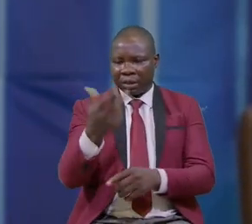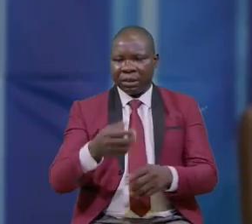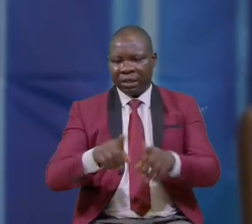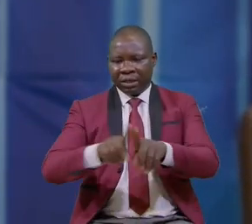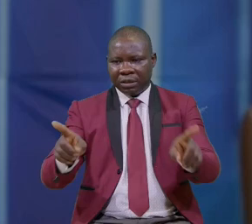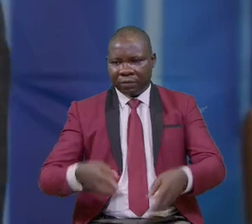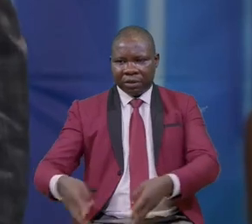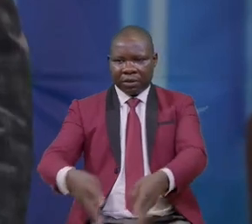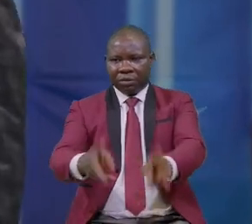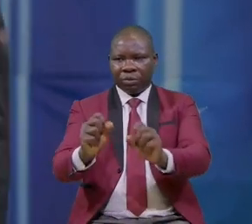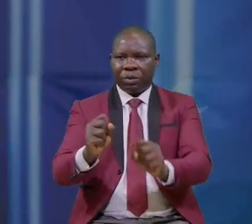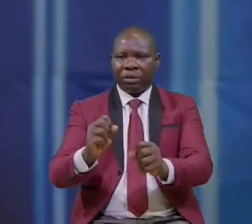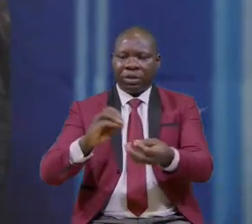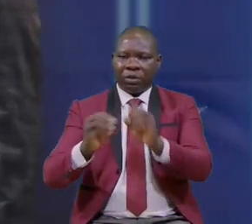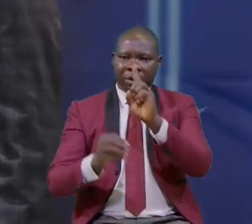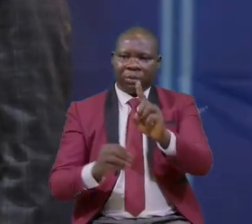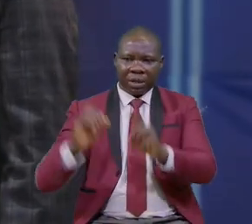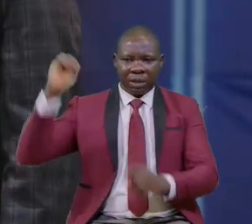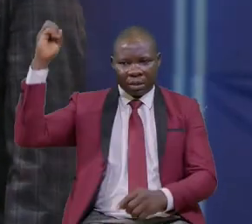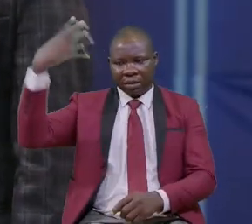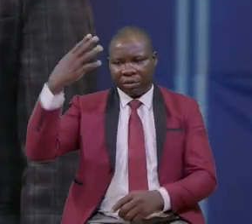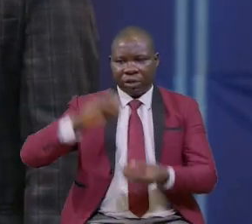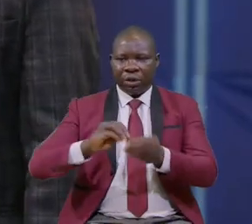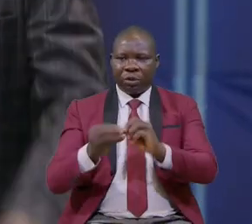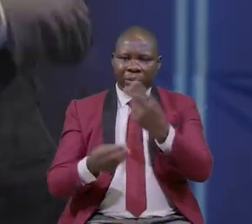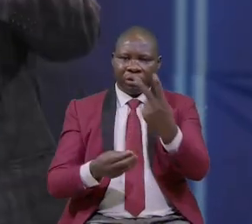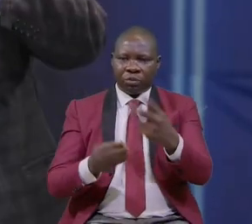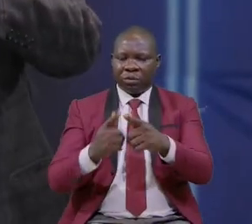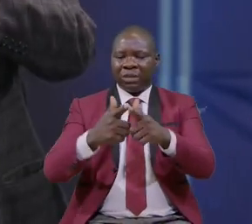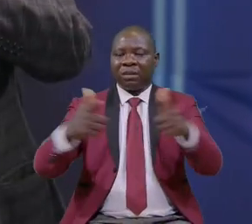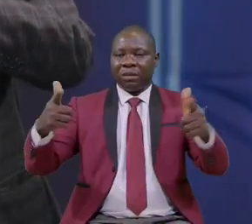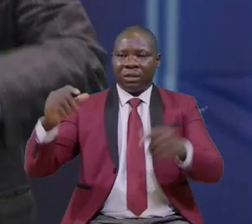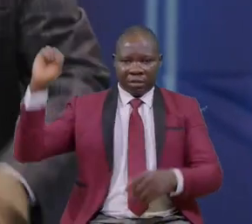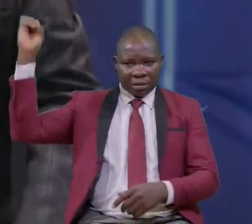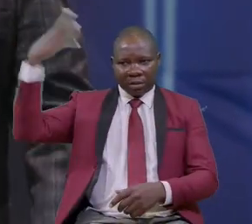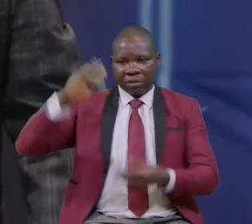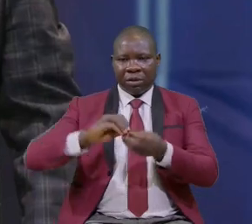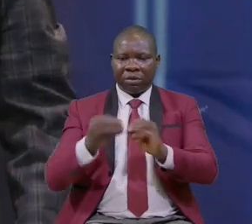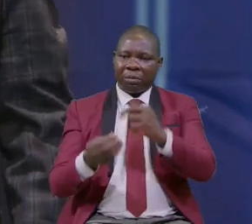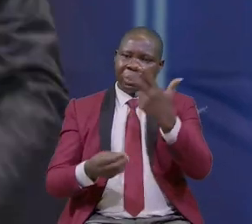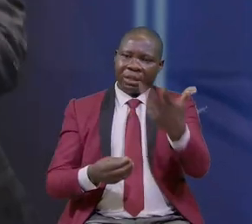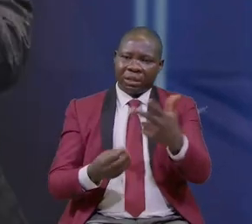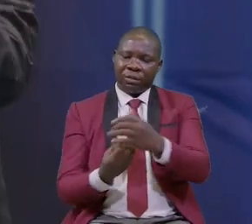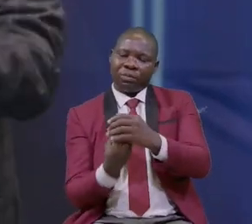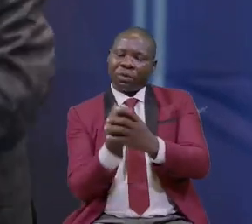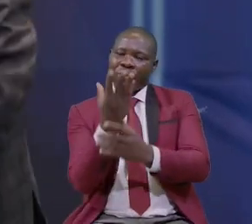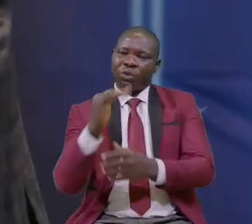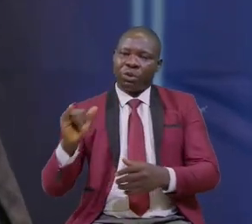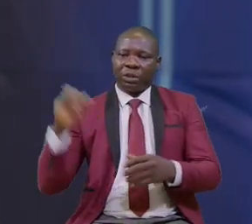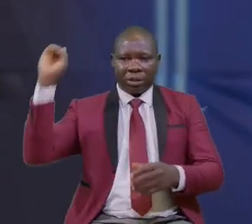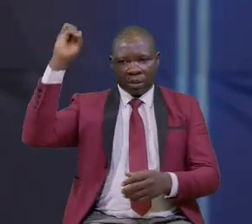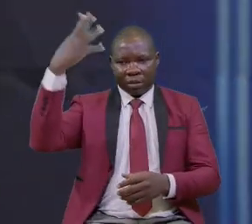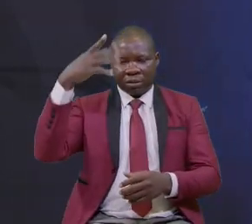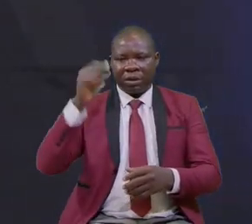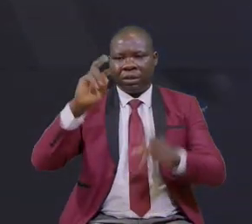la grâce. Deuxièmement, la grande grâce. Et troisièmement, la grâce croissante.